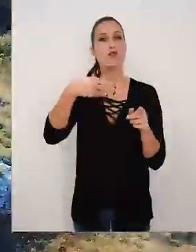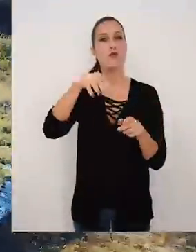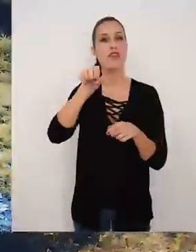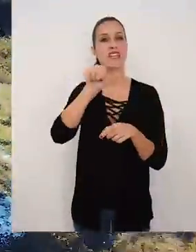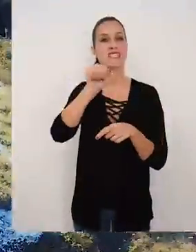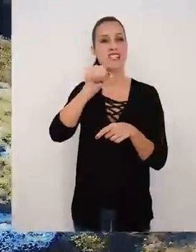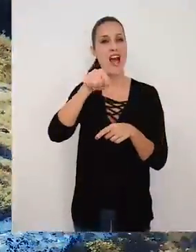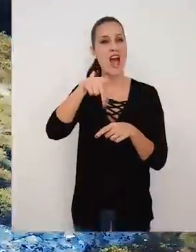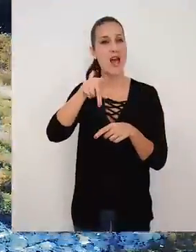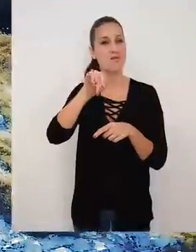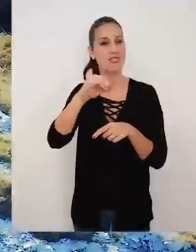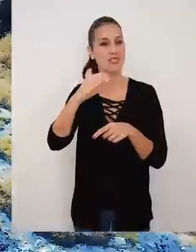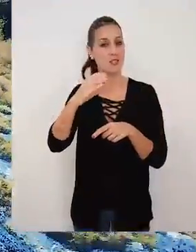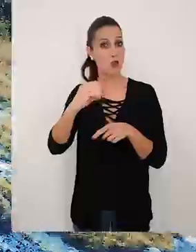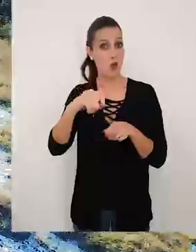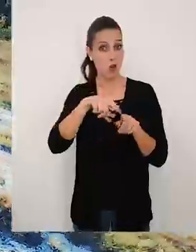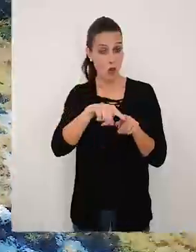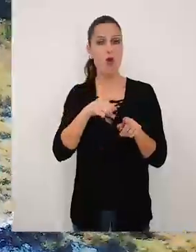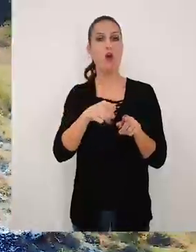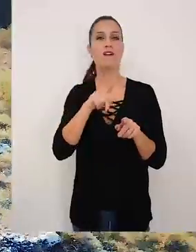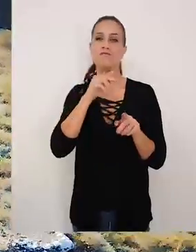era conosciuta come Basta.